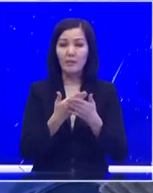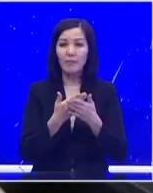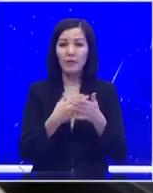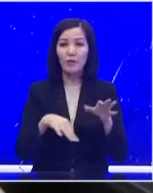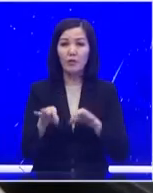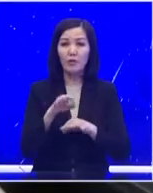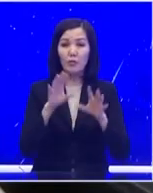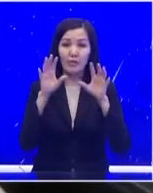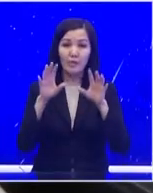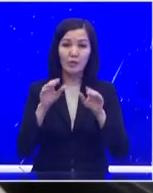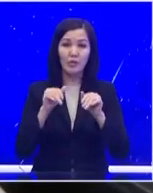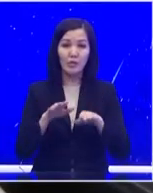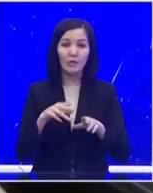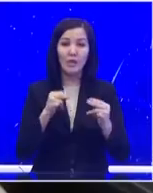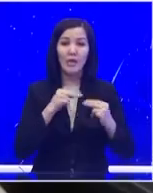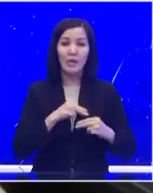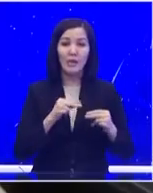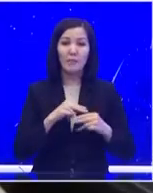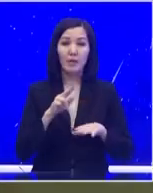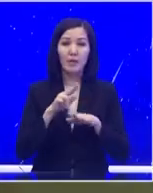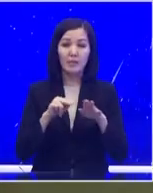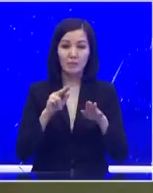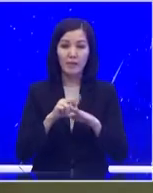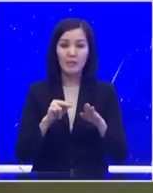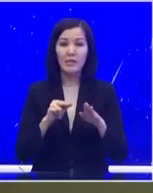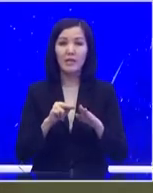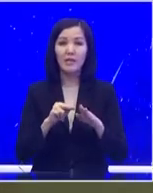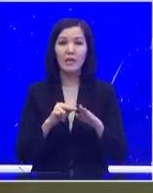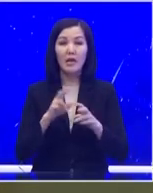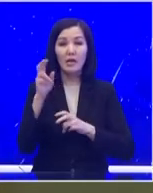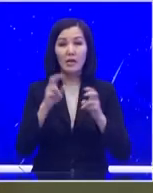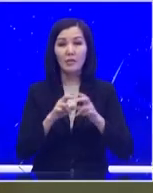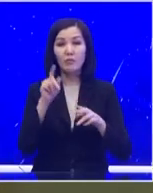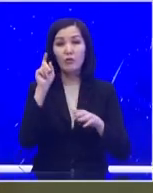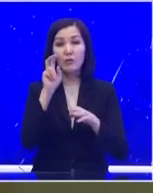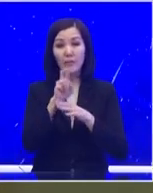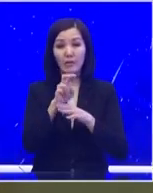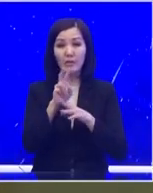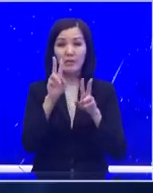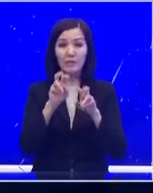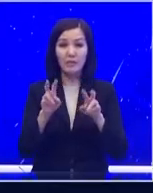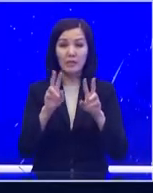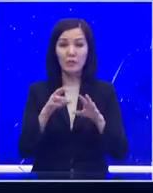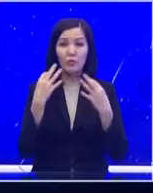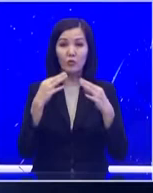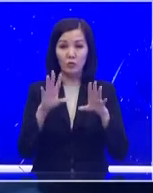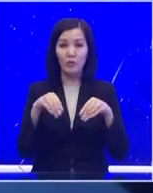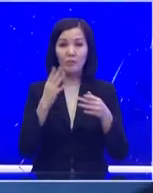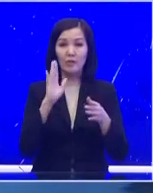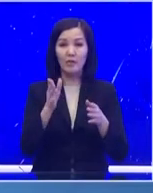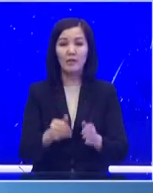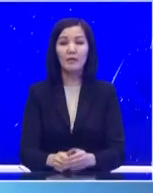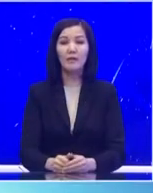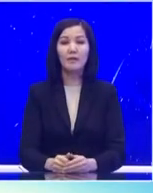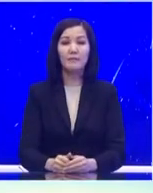заң аясында жүзеге асса, еңбек инспекторлары кәсіпорындарда еш кедергісіз тексеруге құқығы беріледі. Елдана Серікбайқызы,